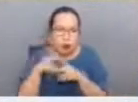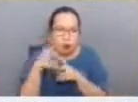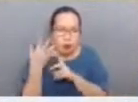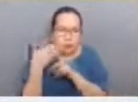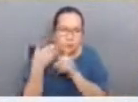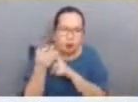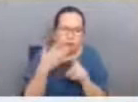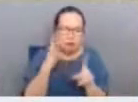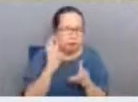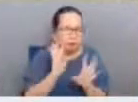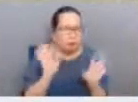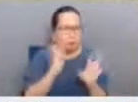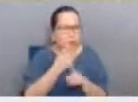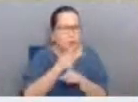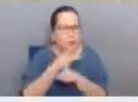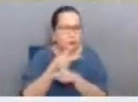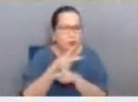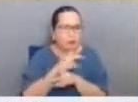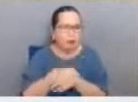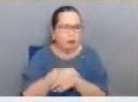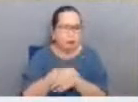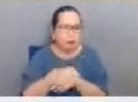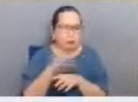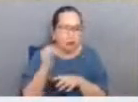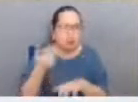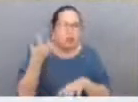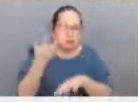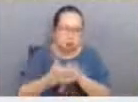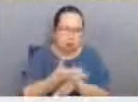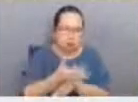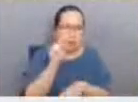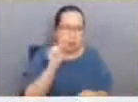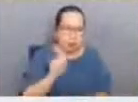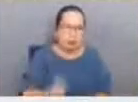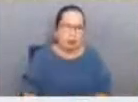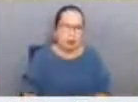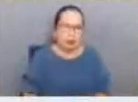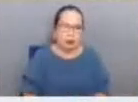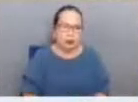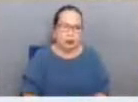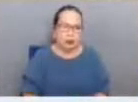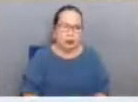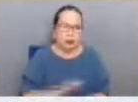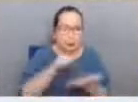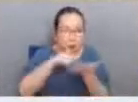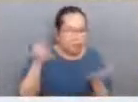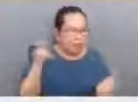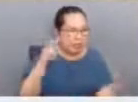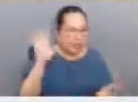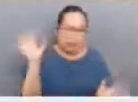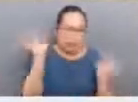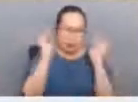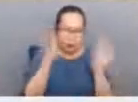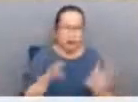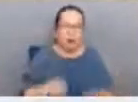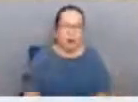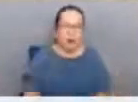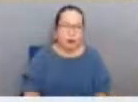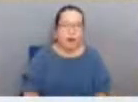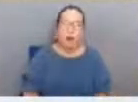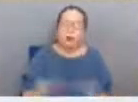sea ferry dito mula dito sa Santa Ana Wharf papuntang Island Garden City of Samal o vice versa.